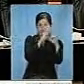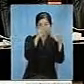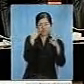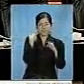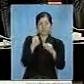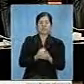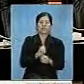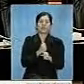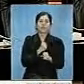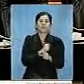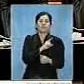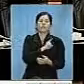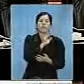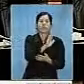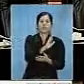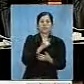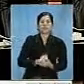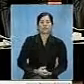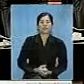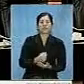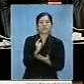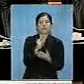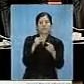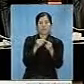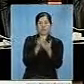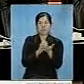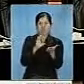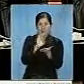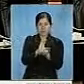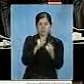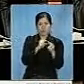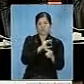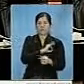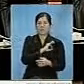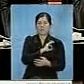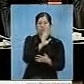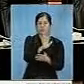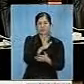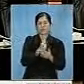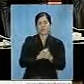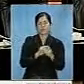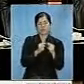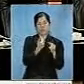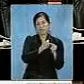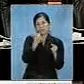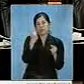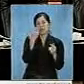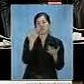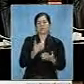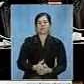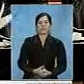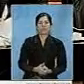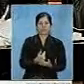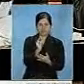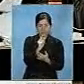ใดผู้ที่ไม่ได้เป็นสมาชิกของกองทุนสำรองเลี้ยงชีพหรือกองทุนภาคสมทบอื่นใดปรากฏว่